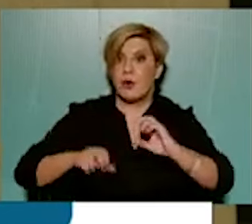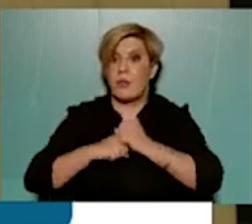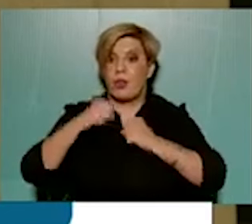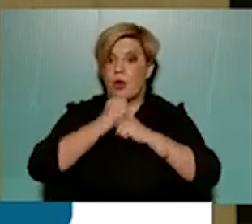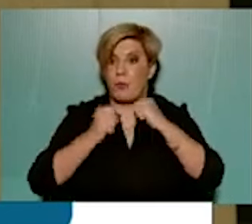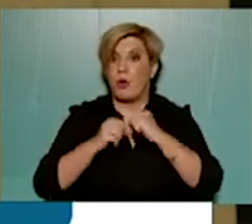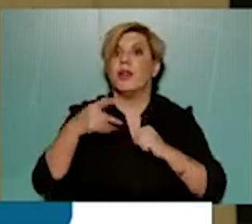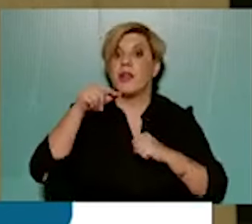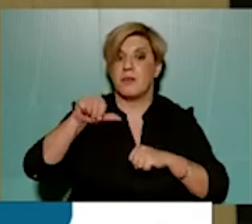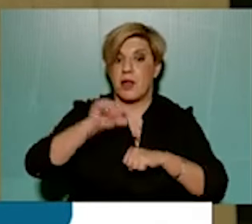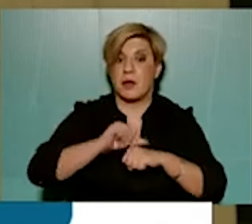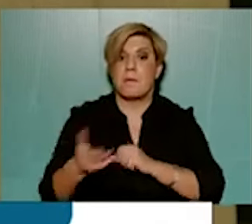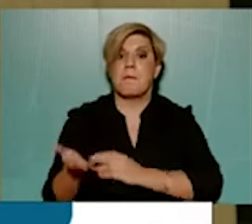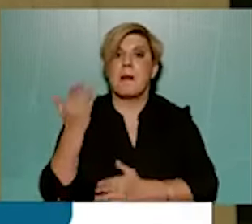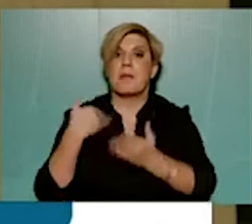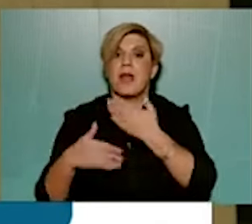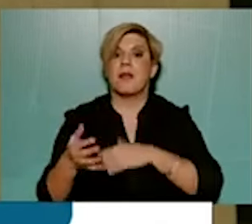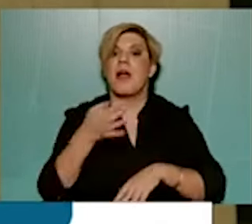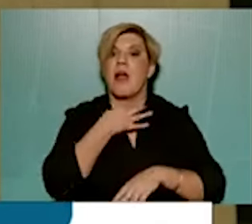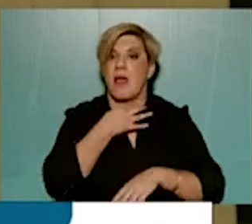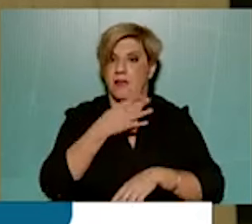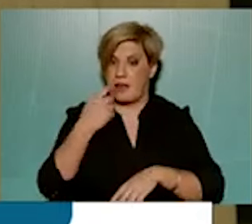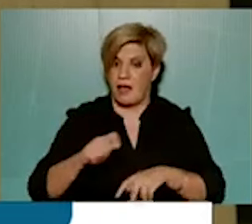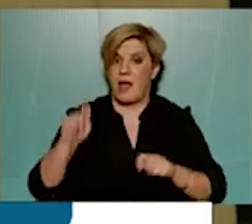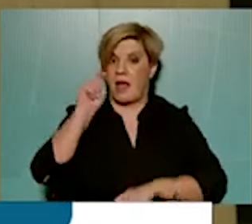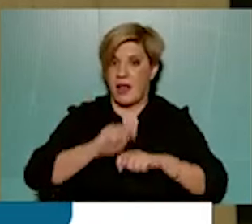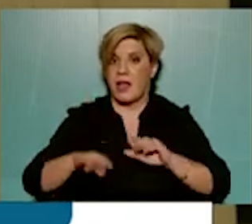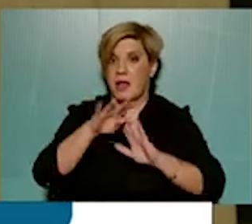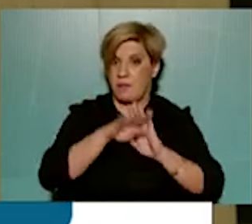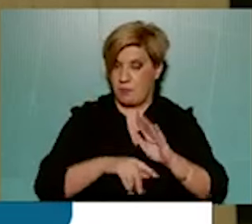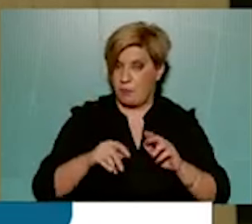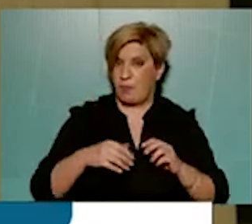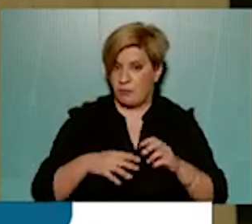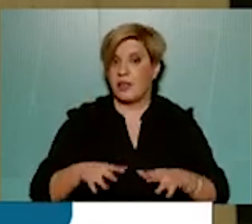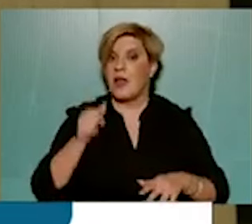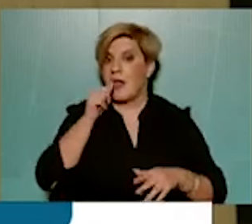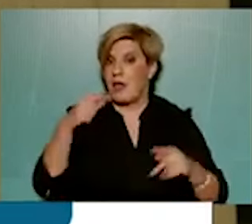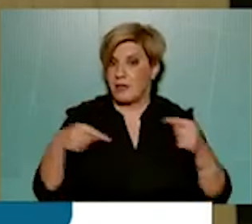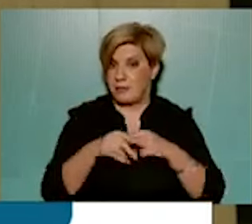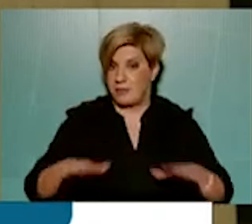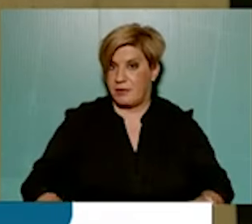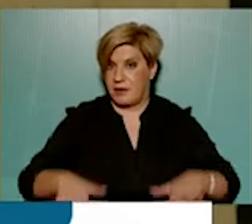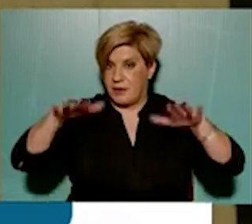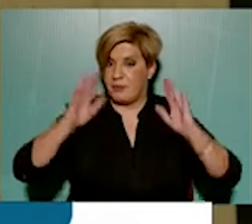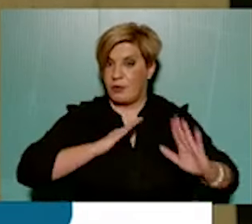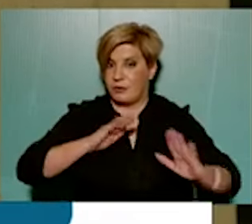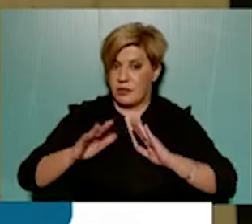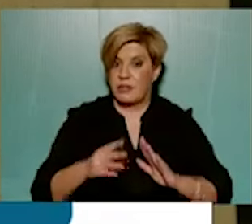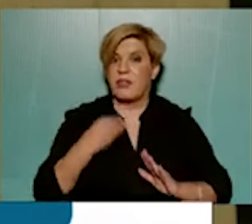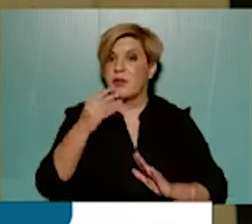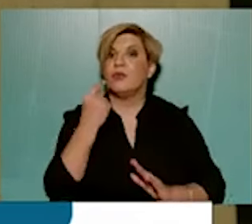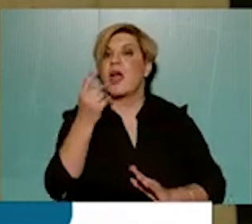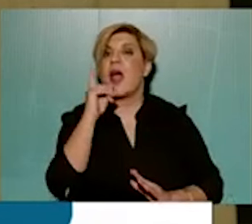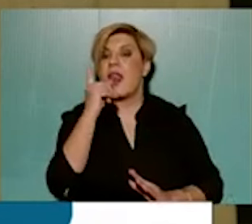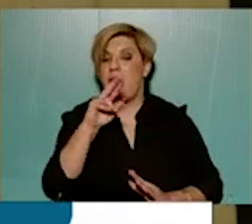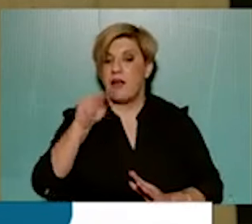Υποδομών λέει πως οι πόροι είναι πεπερασμένοι για αναγκαία για το λαό έργα υποδομών, για αντιπλημμυρική προστασία ή δεν δίνεται ούτε